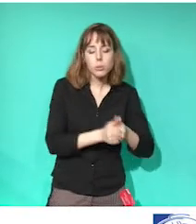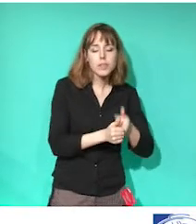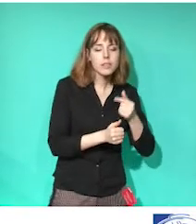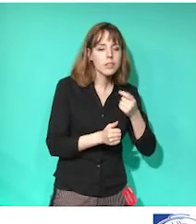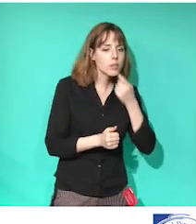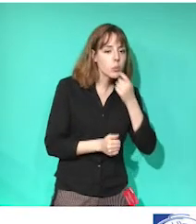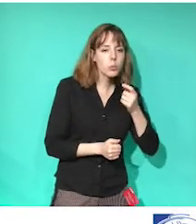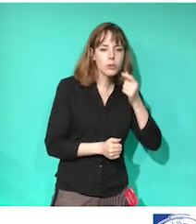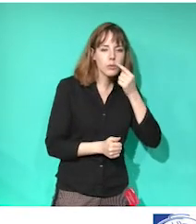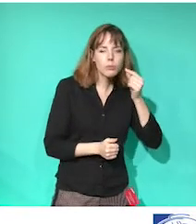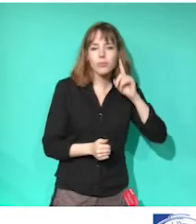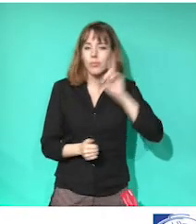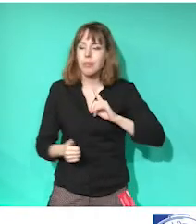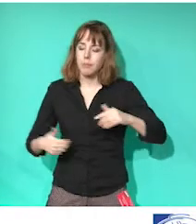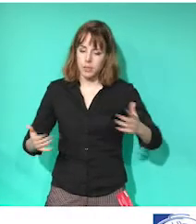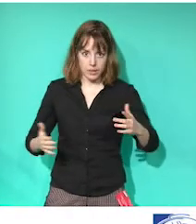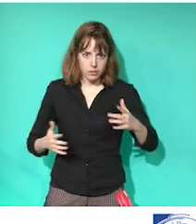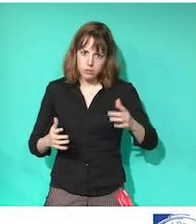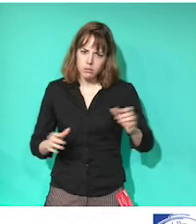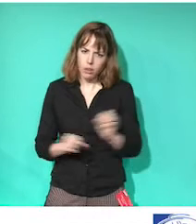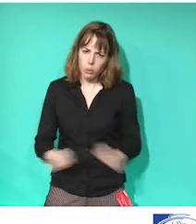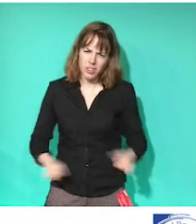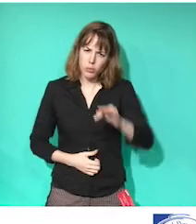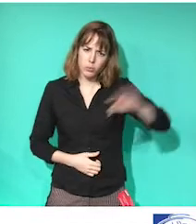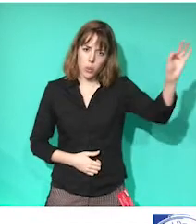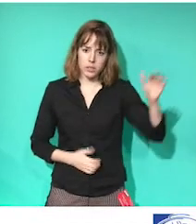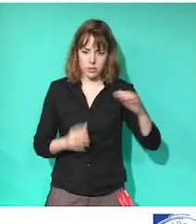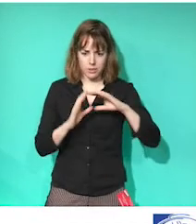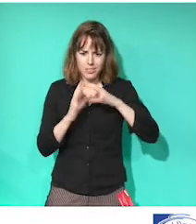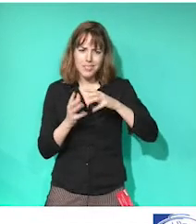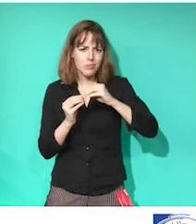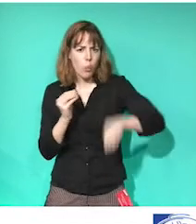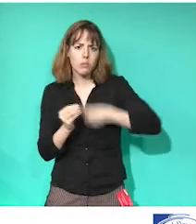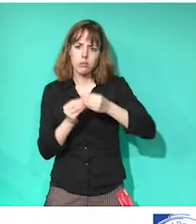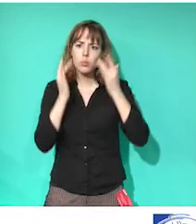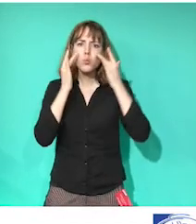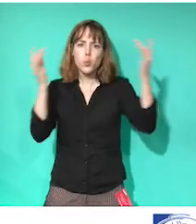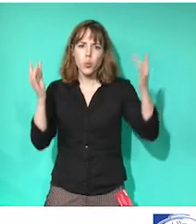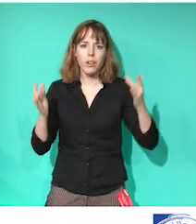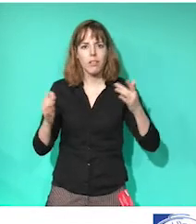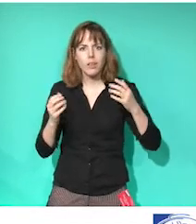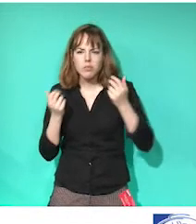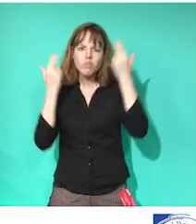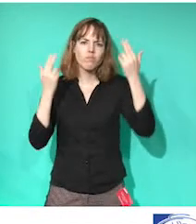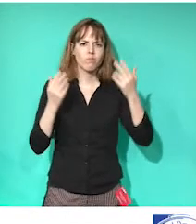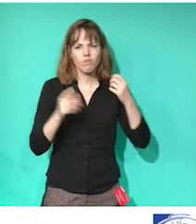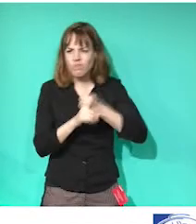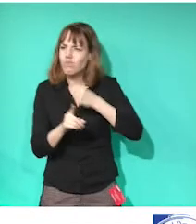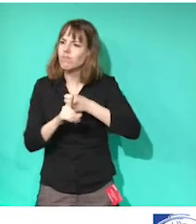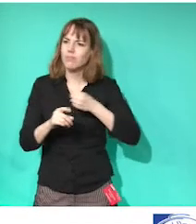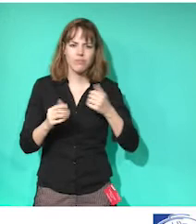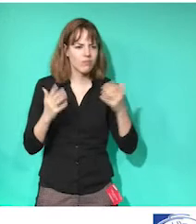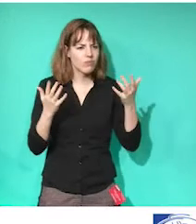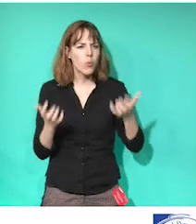dans votre sens pour dire que c'est accablant qu'en France on se rend compte que les milieux de la culture qui devraient être ouverts sont les plus réactionnaires de ce point de vue à